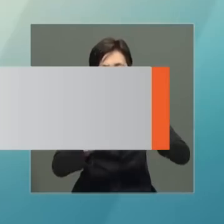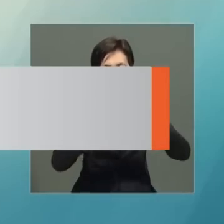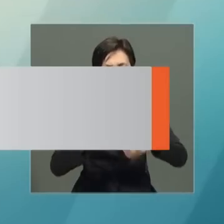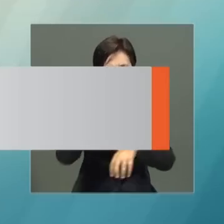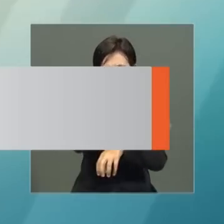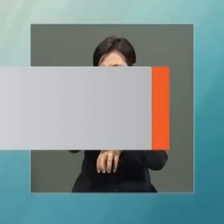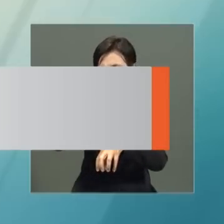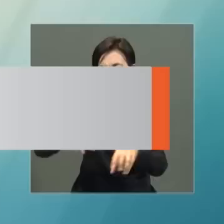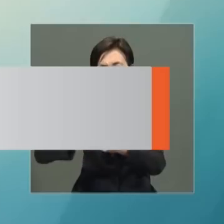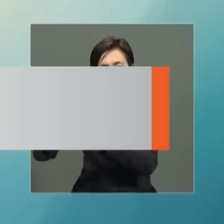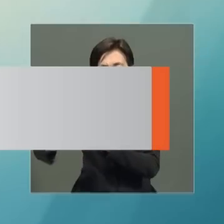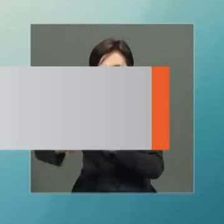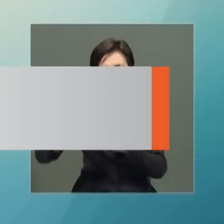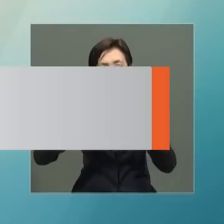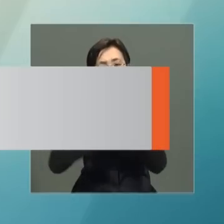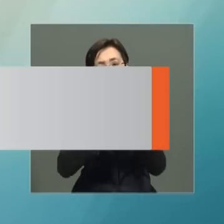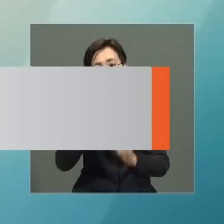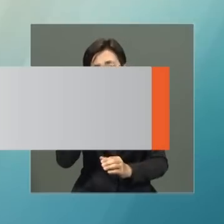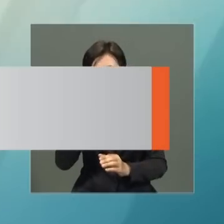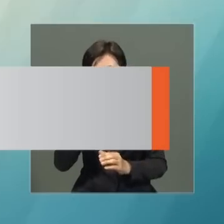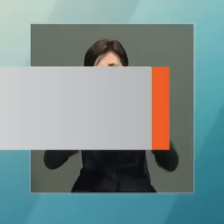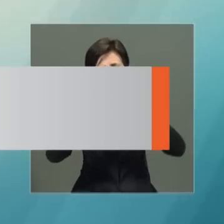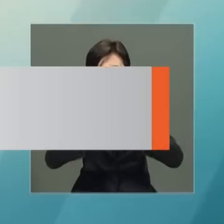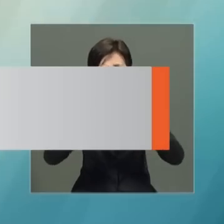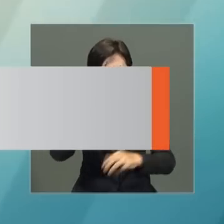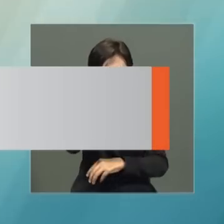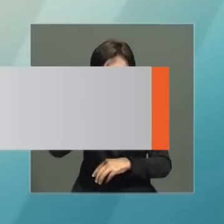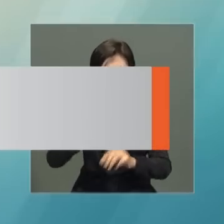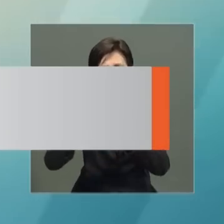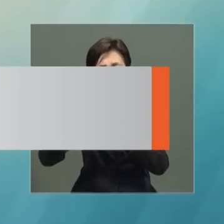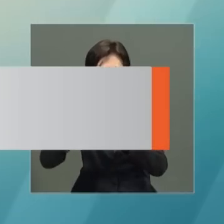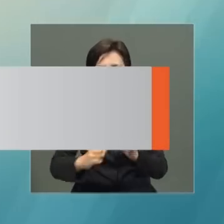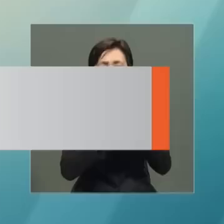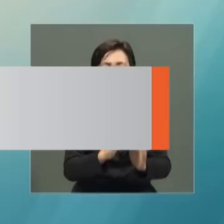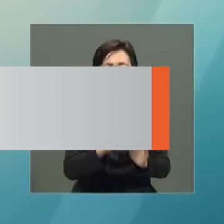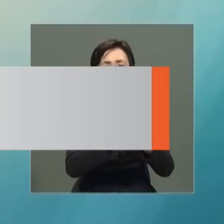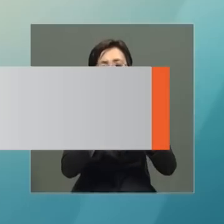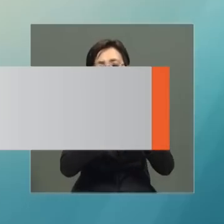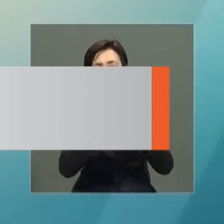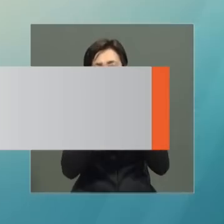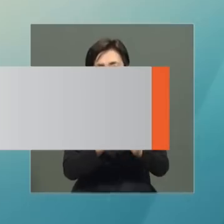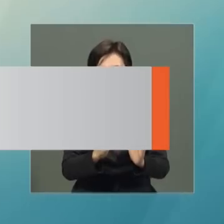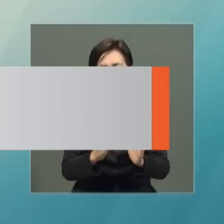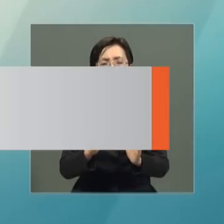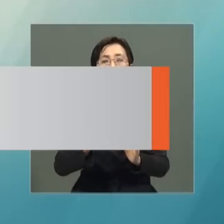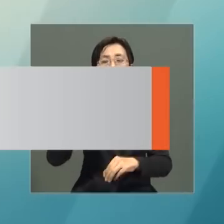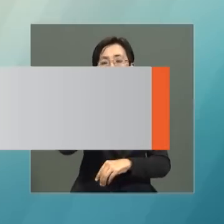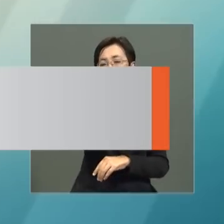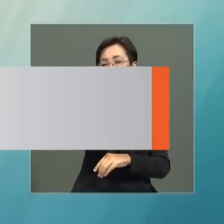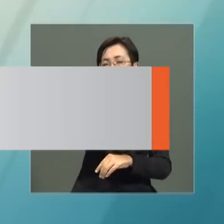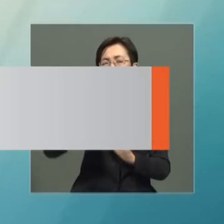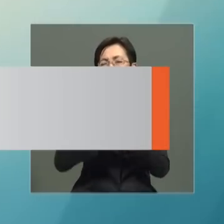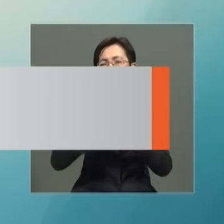ในจังหวัดสมุทรสาครเป็นหมื่นโรงงานครับมีตั้งแต่1คนถึง200คนเนี่ยหลายพันโรงงานเลยเพราะฉ